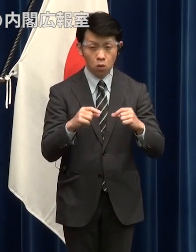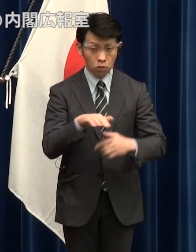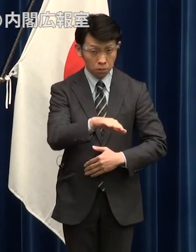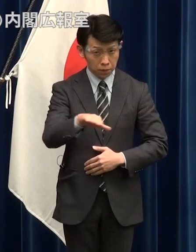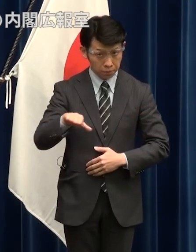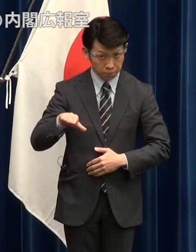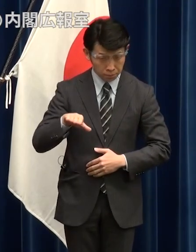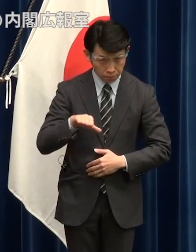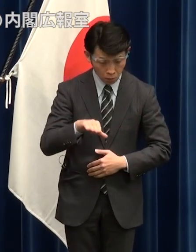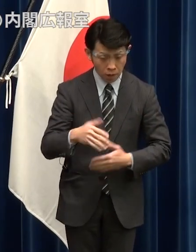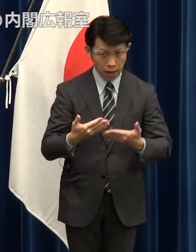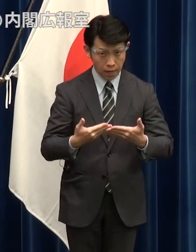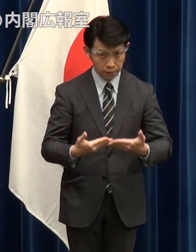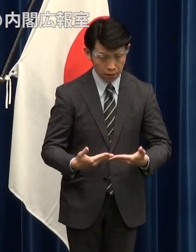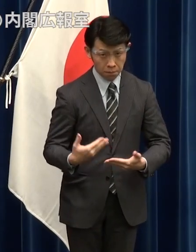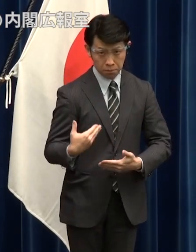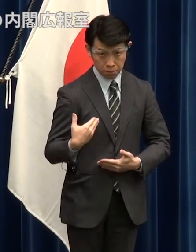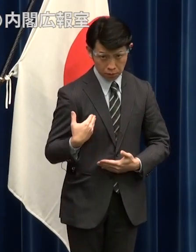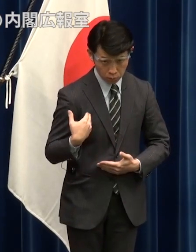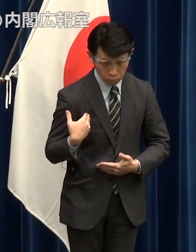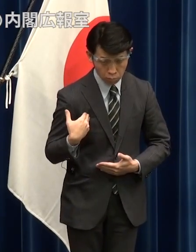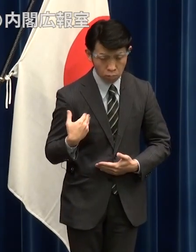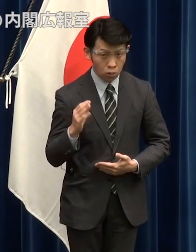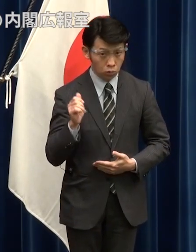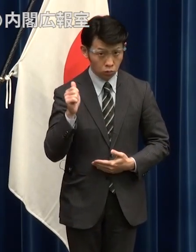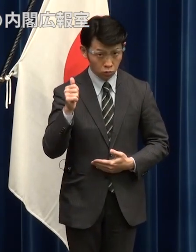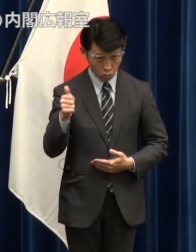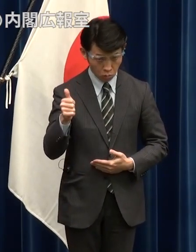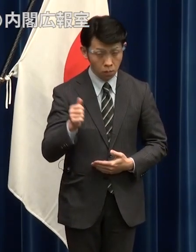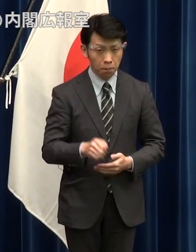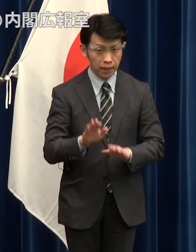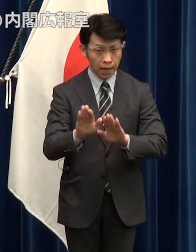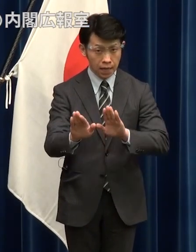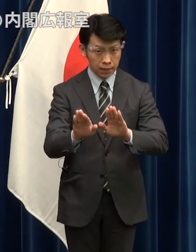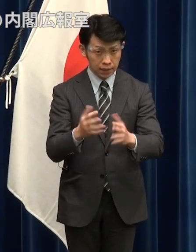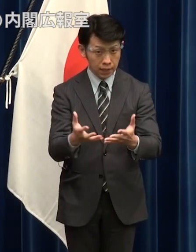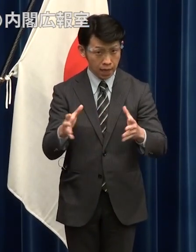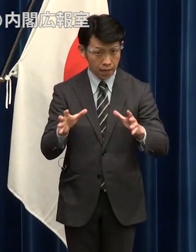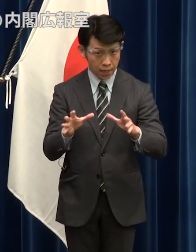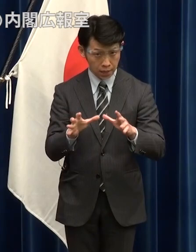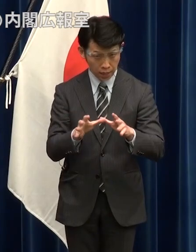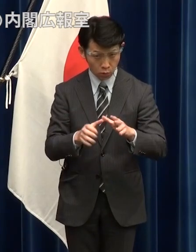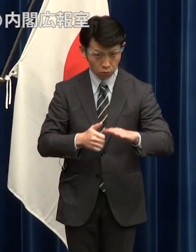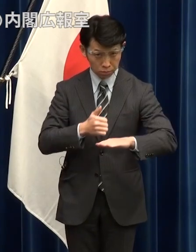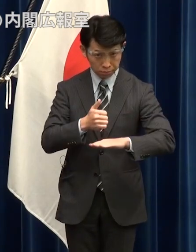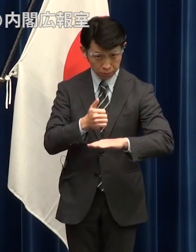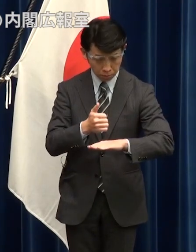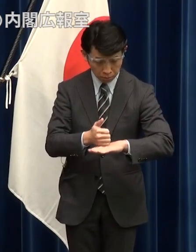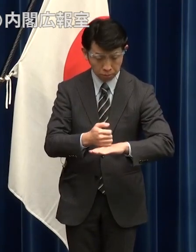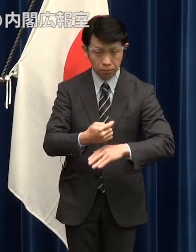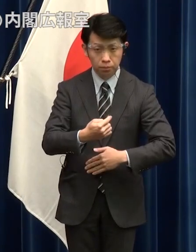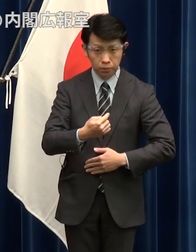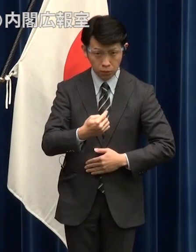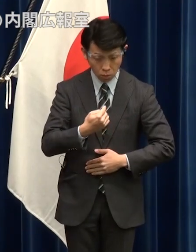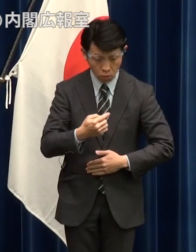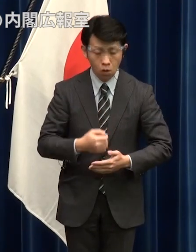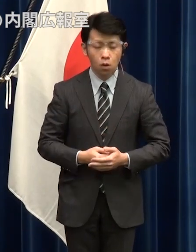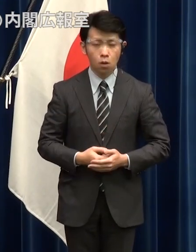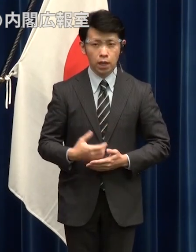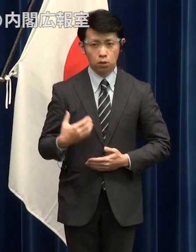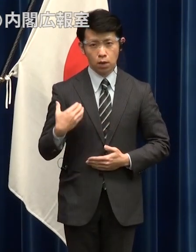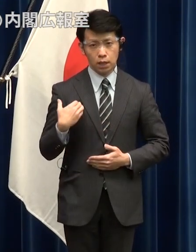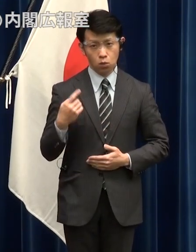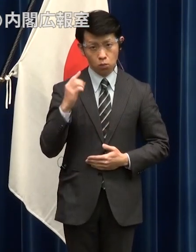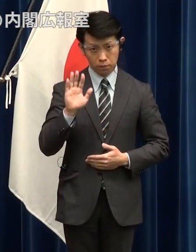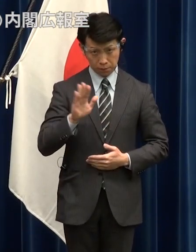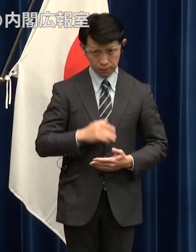かる総理大臣、自衛隊の最高司令官としての総理大臣の使命だと考えています